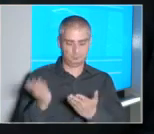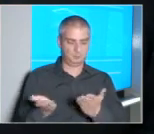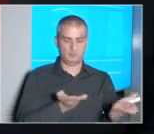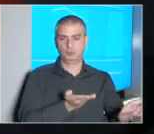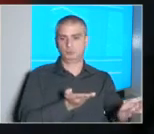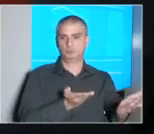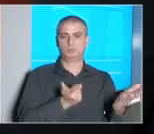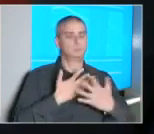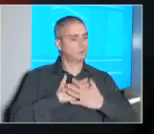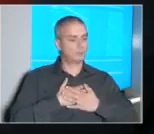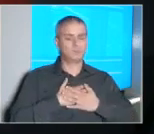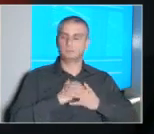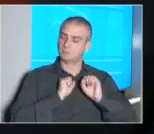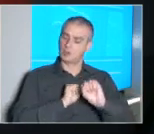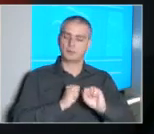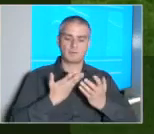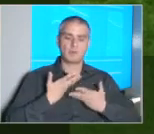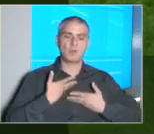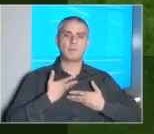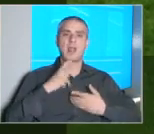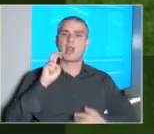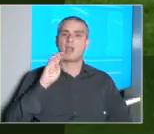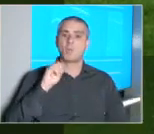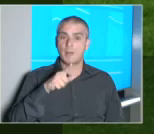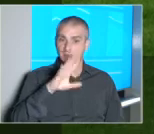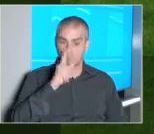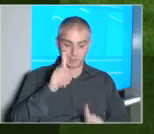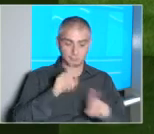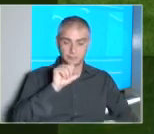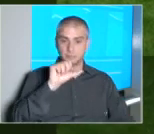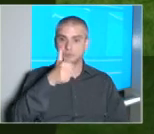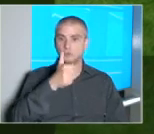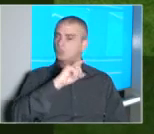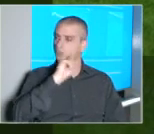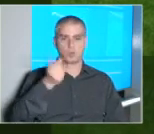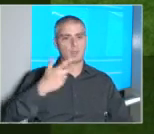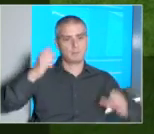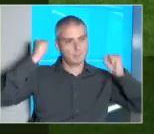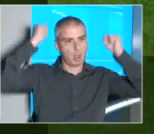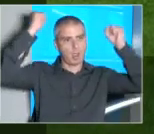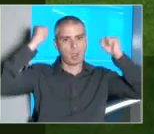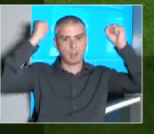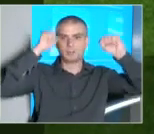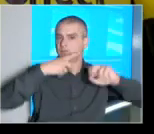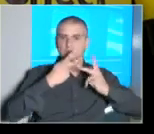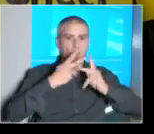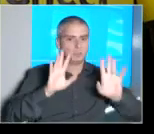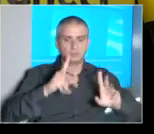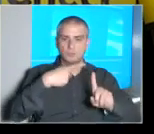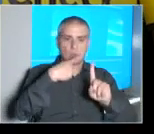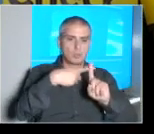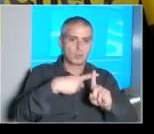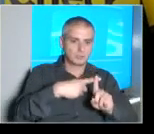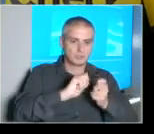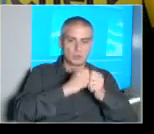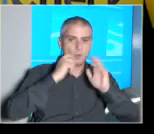מוזמן, אהוב, יהיה אהוד ויהיה מקובל. עלי מוחמד, ברגע שיבקיע את השער הראשון, כולם ירים אותו על הכתפיים, וזה לא משנה אם הוא נוצרי